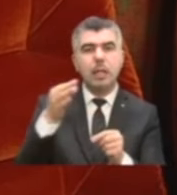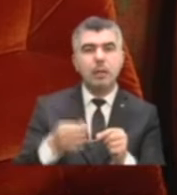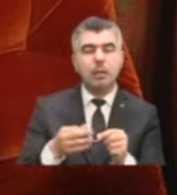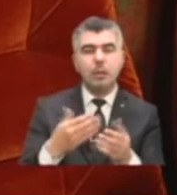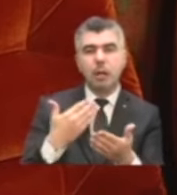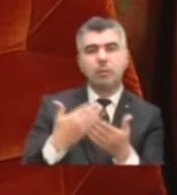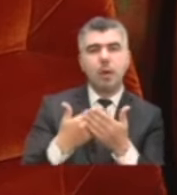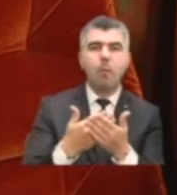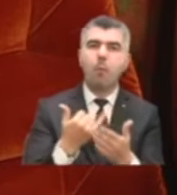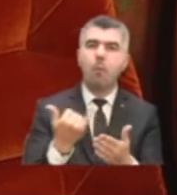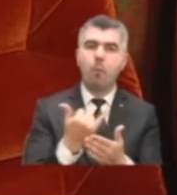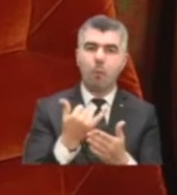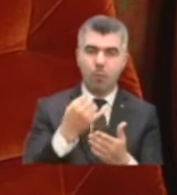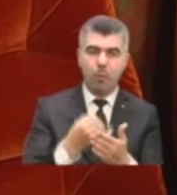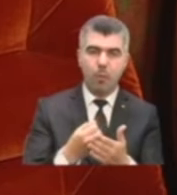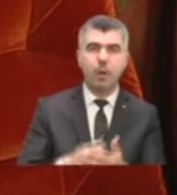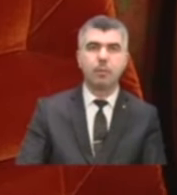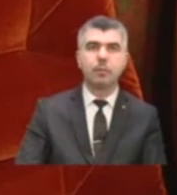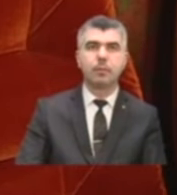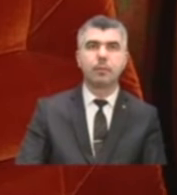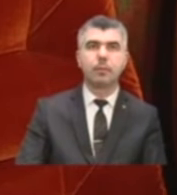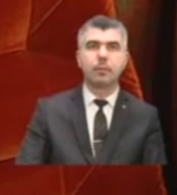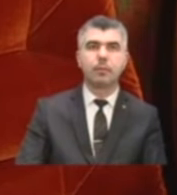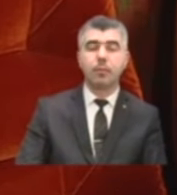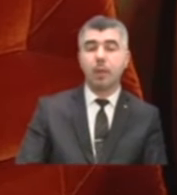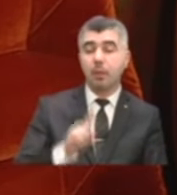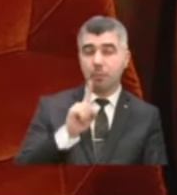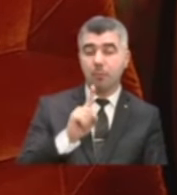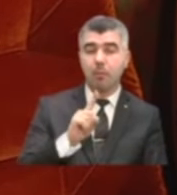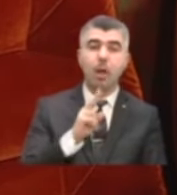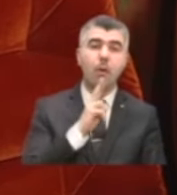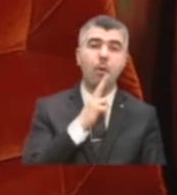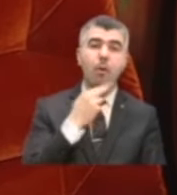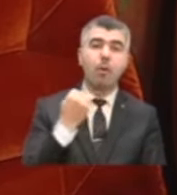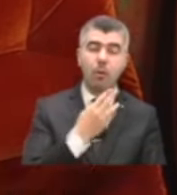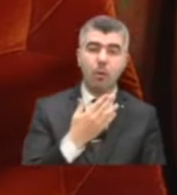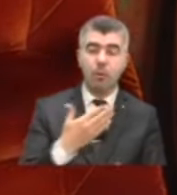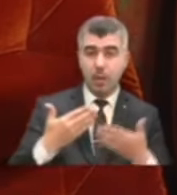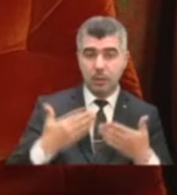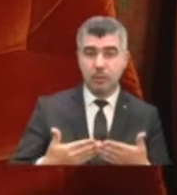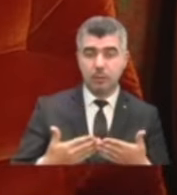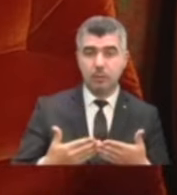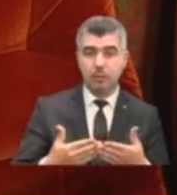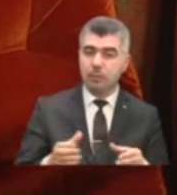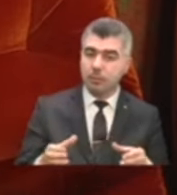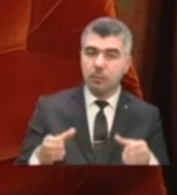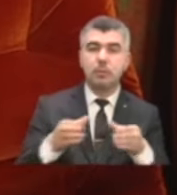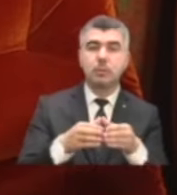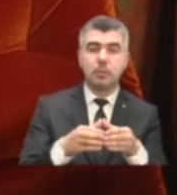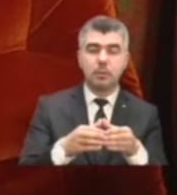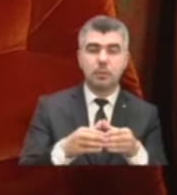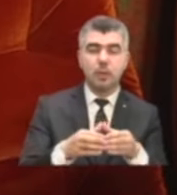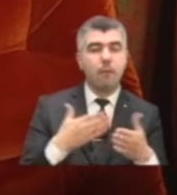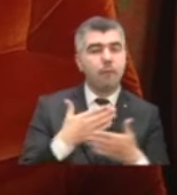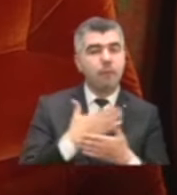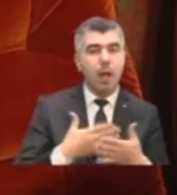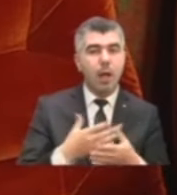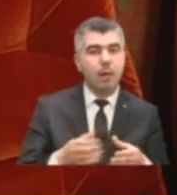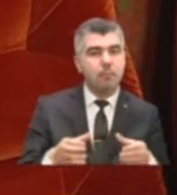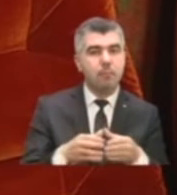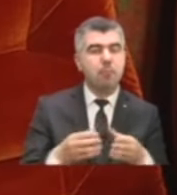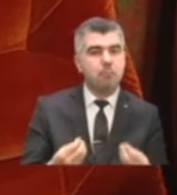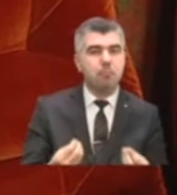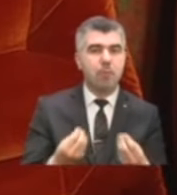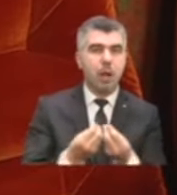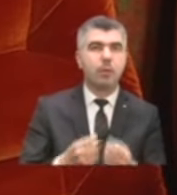جدا وتكلمت عليها، لكن الحكومة ديال هذه الأغلبية اللي نحن سعداء باش نشتغلوا جميع